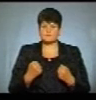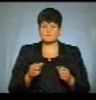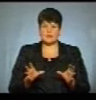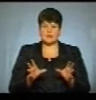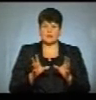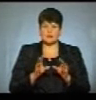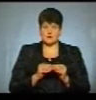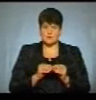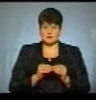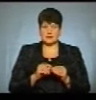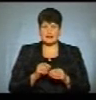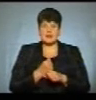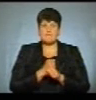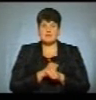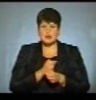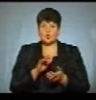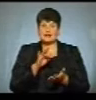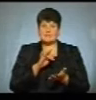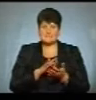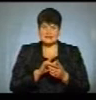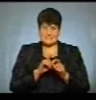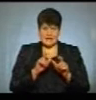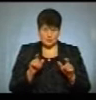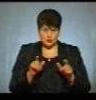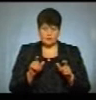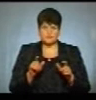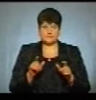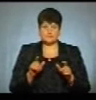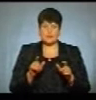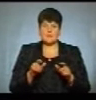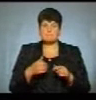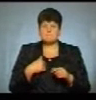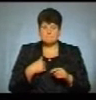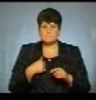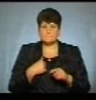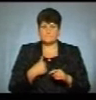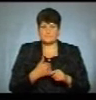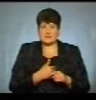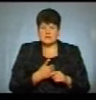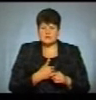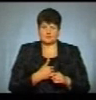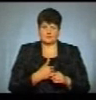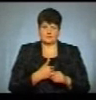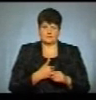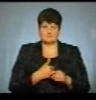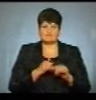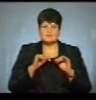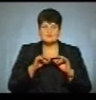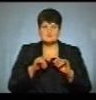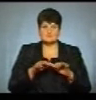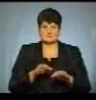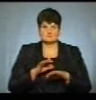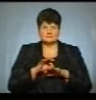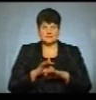разом з лабораторним центром, ми ініціюємо зараз такі просвітницькі заходи. І, зокрема,